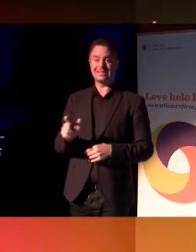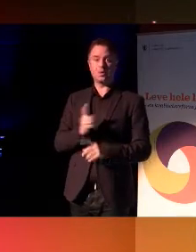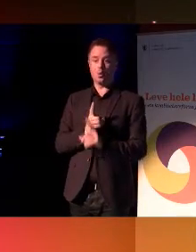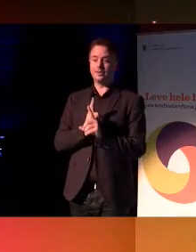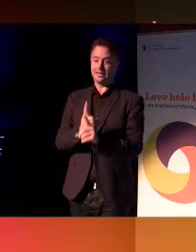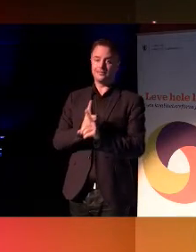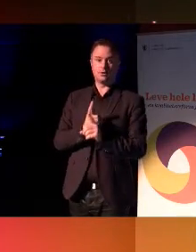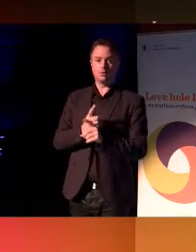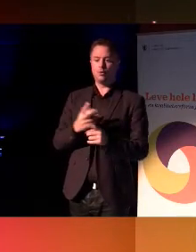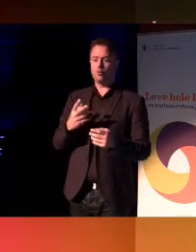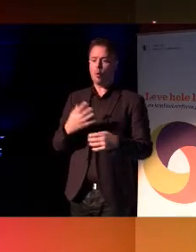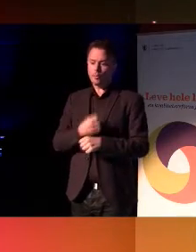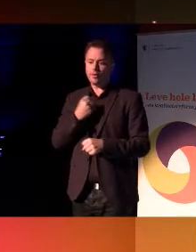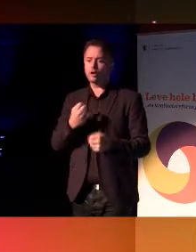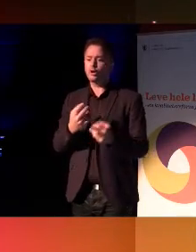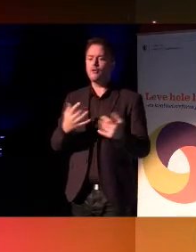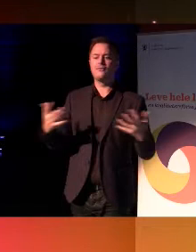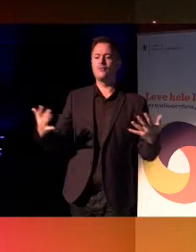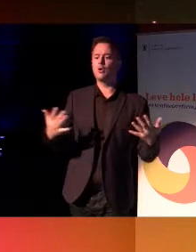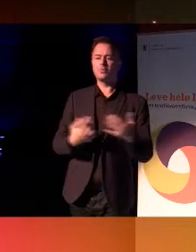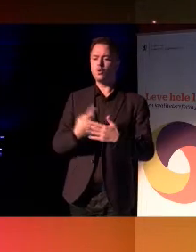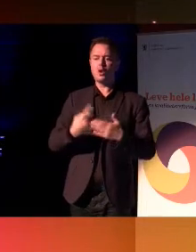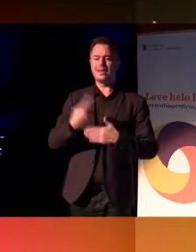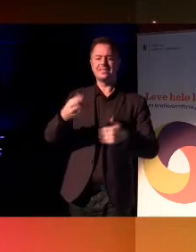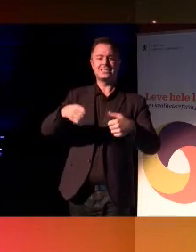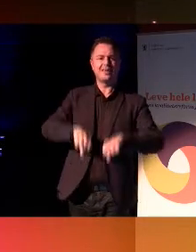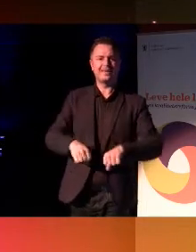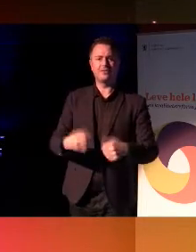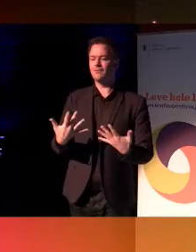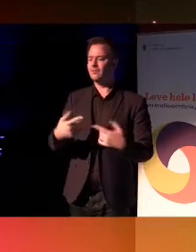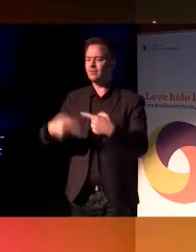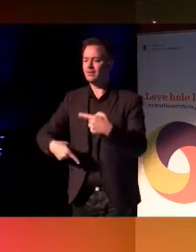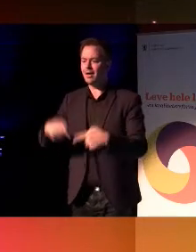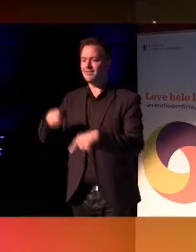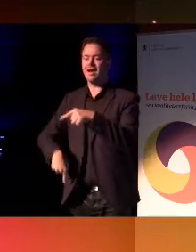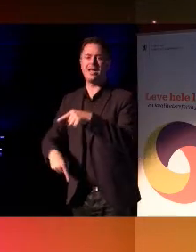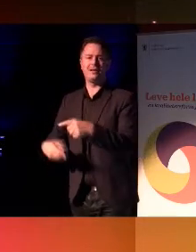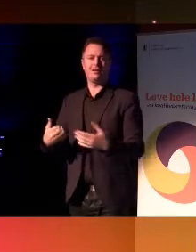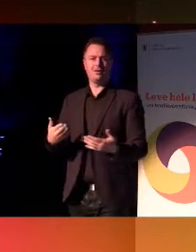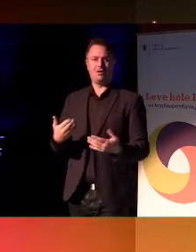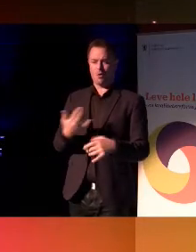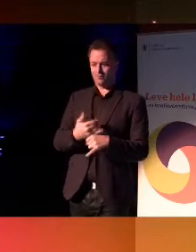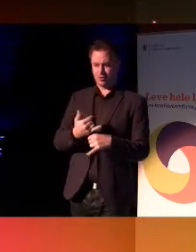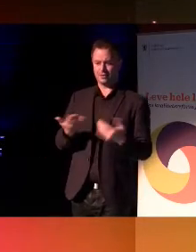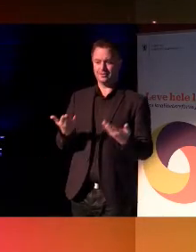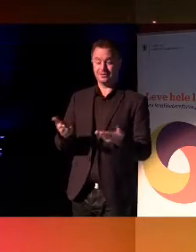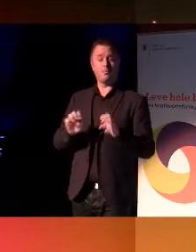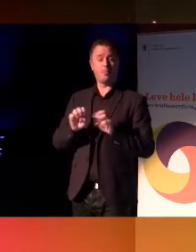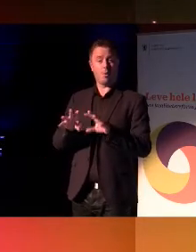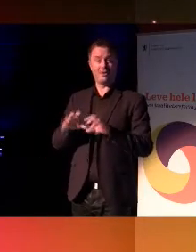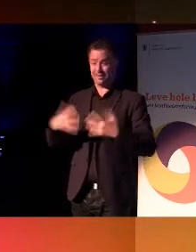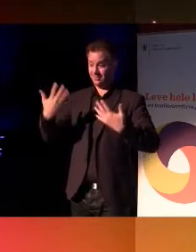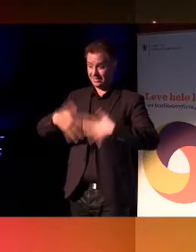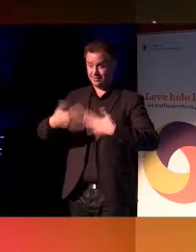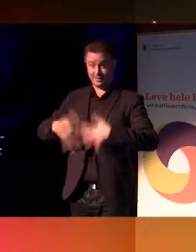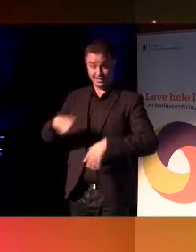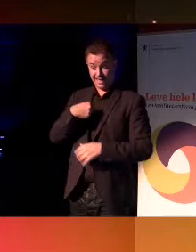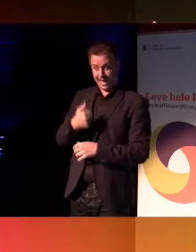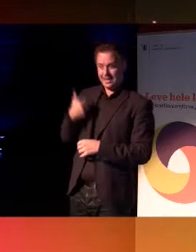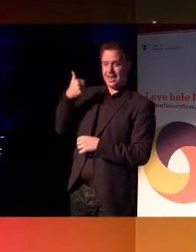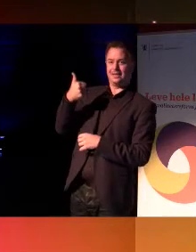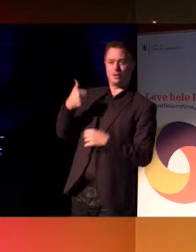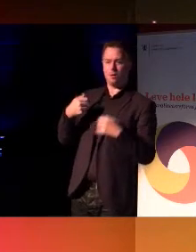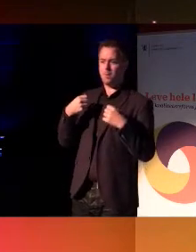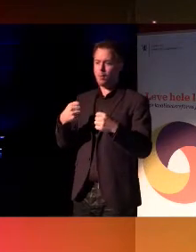mulighetene for svikt og feil? Og så ha en forståelse av, ja, hva betyr det for virksomheten? Hva må jeg som leder sette i gang